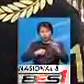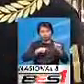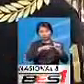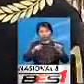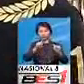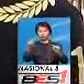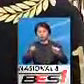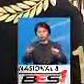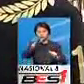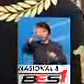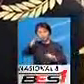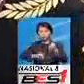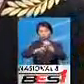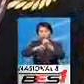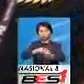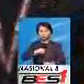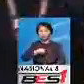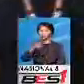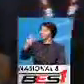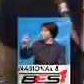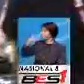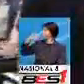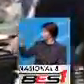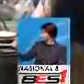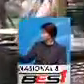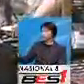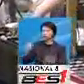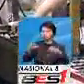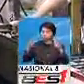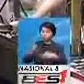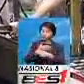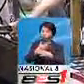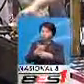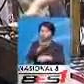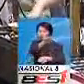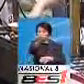bidang ni memang dia orang sokong. Baik, terima kasih adik Karudin. Baiklah, itu saja yang dapat saya kongsikan